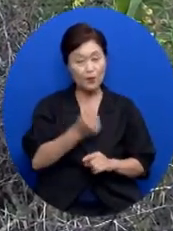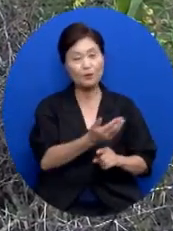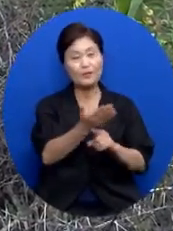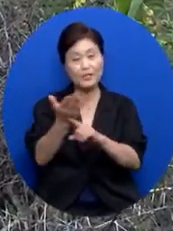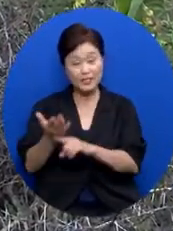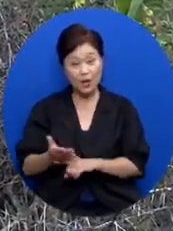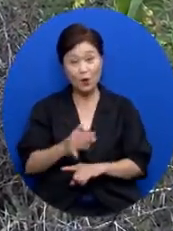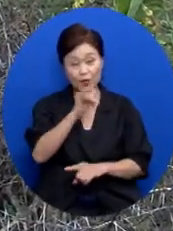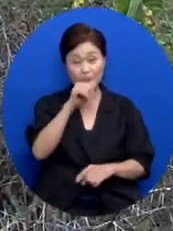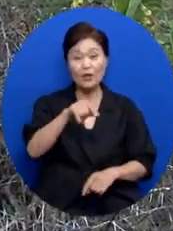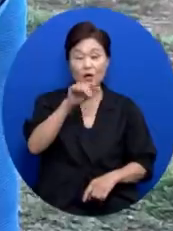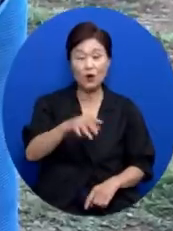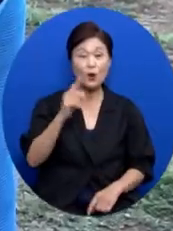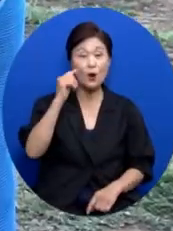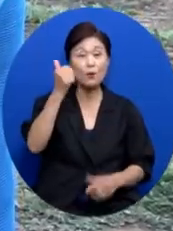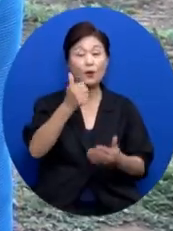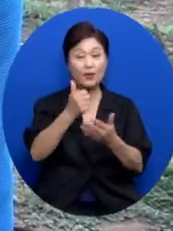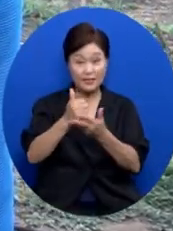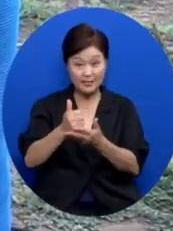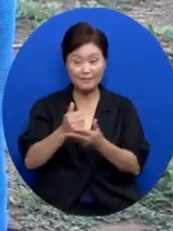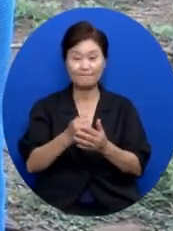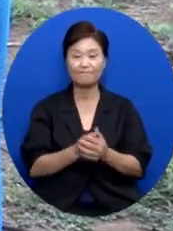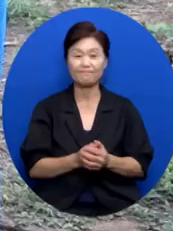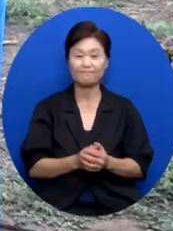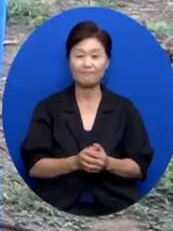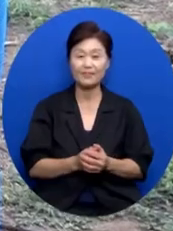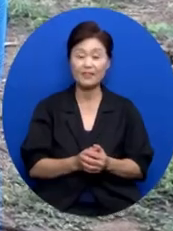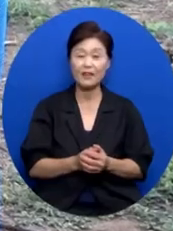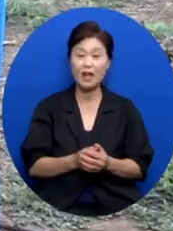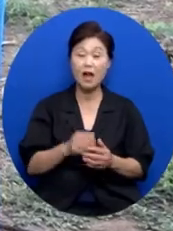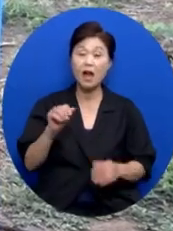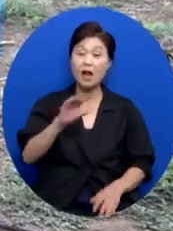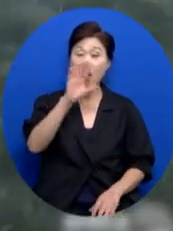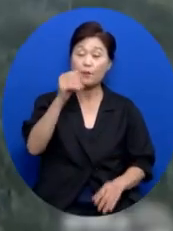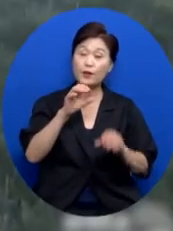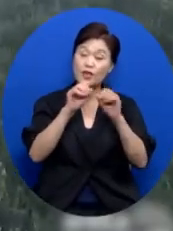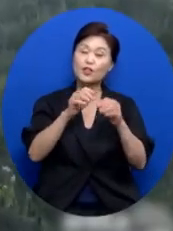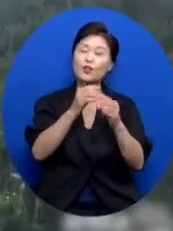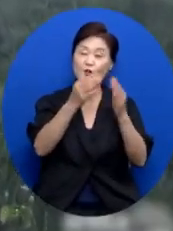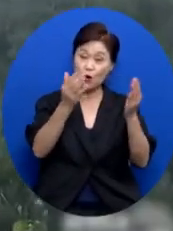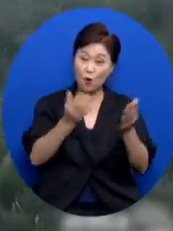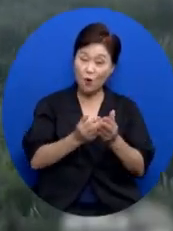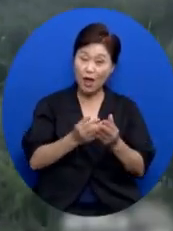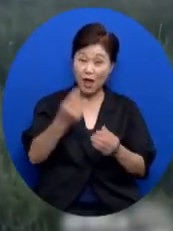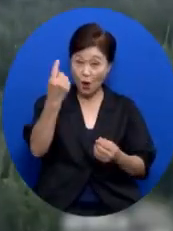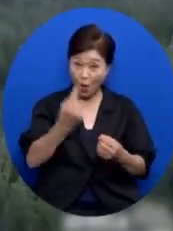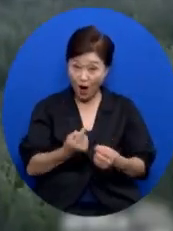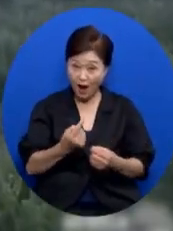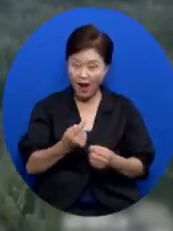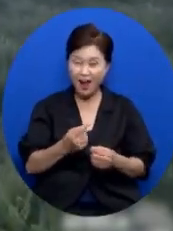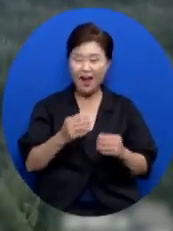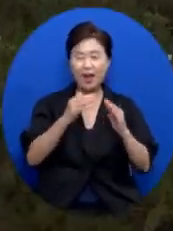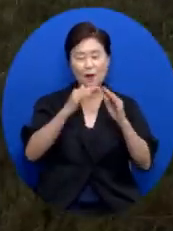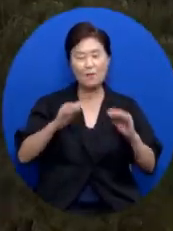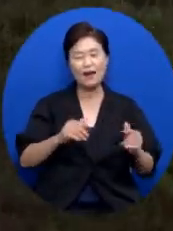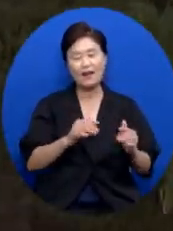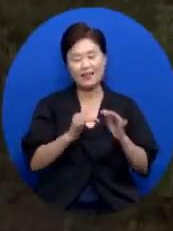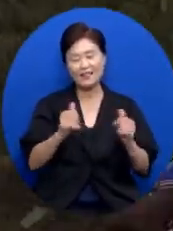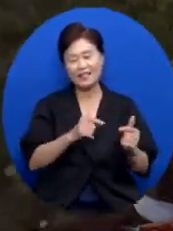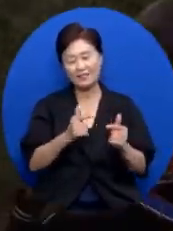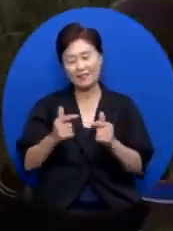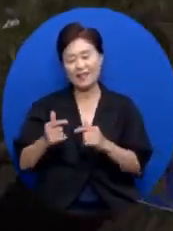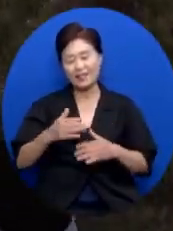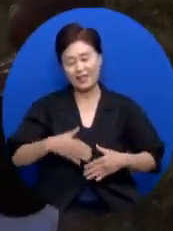목회자인 보이쇼 축복 학교 아모스 교장은 아프리카 선교회의 방문으로 보이쇼 마을 사람들은 따뜻함을